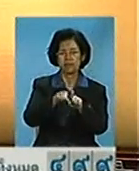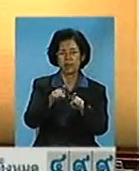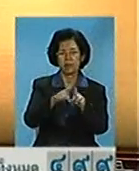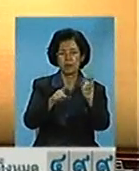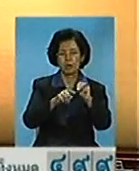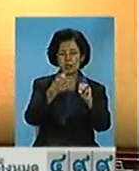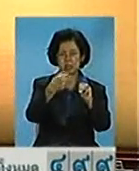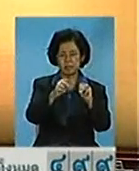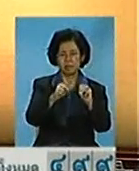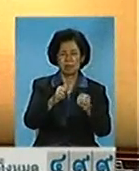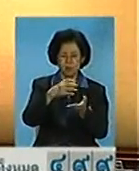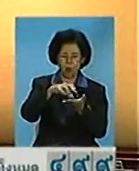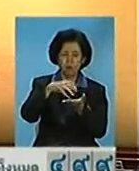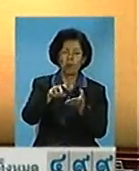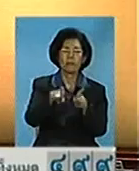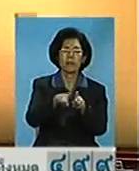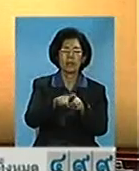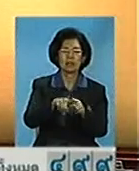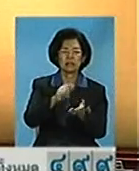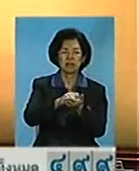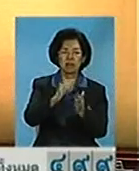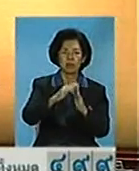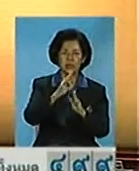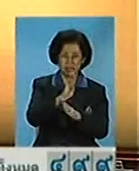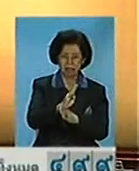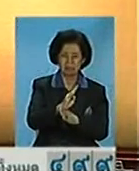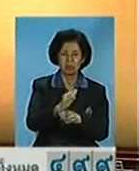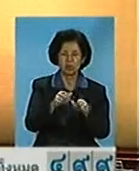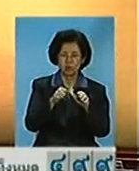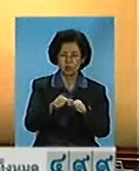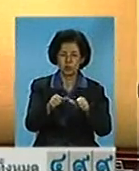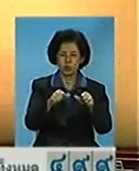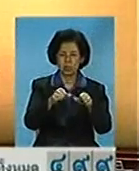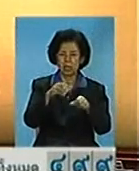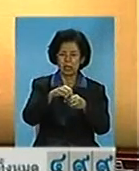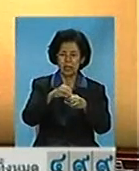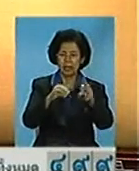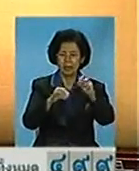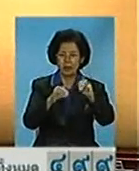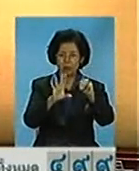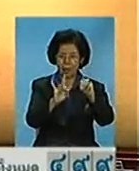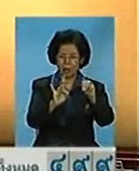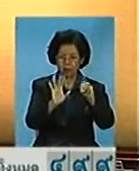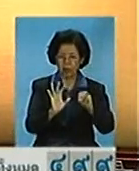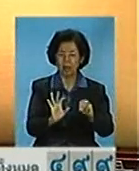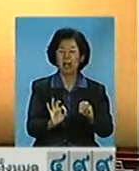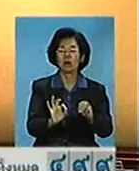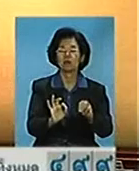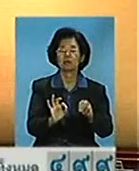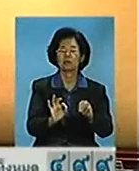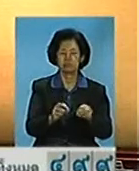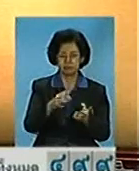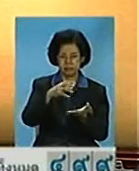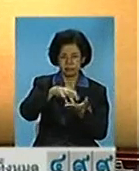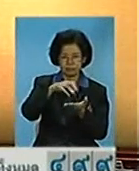นะครับก็เช่นเดียวกันจะตั้งบริษัทเนี่ยก็ยังอยู่ภายใต้กรอบของมาตรา8และมาตรา9อยู่ฉะนั้นก็อยากจะเรียนให้ที่ประ